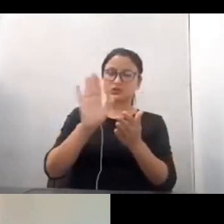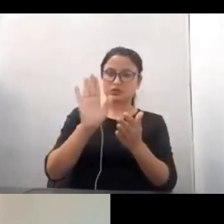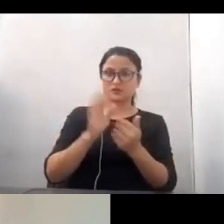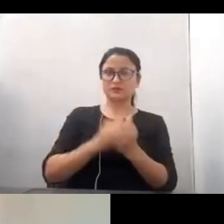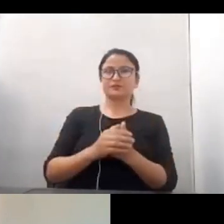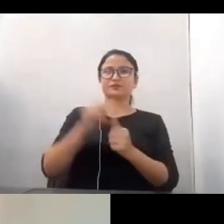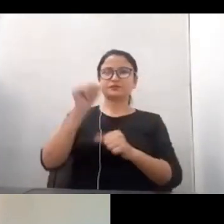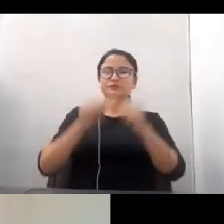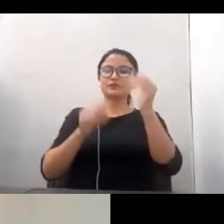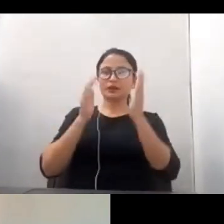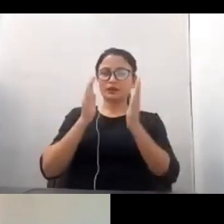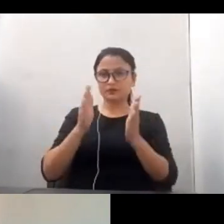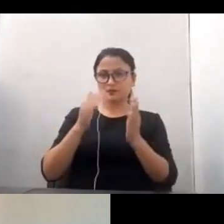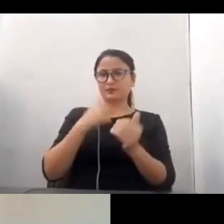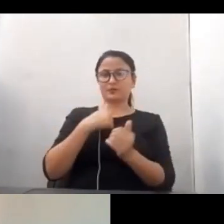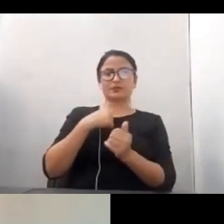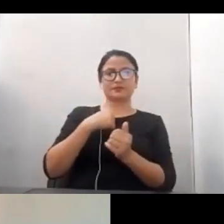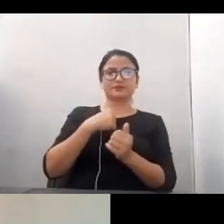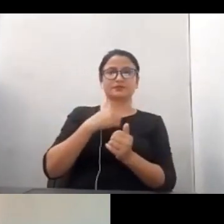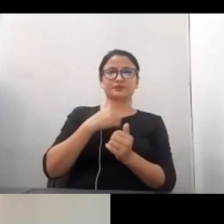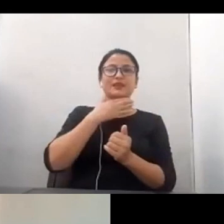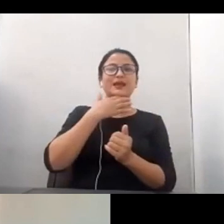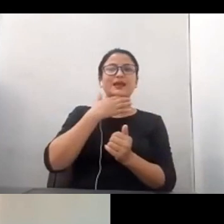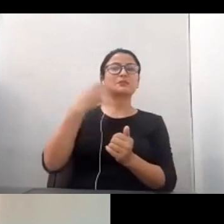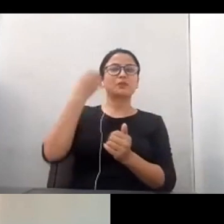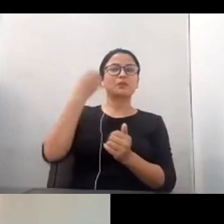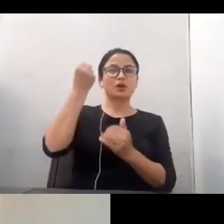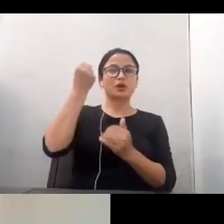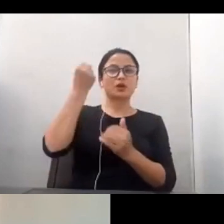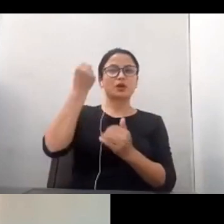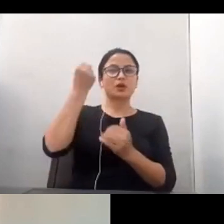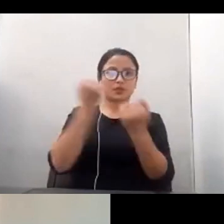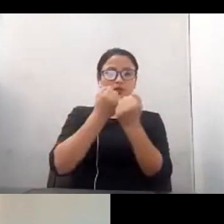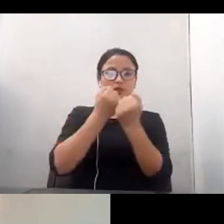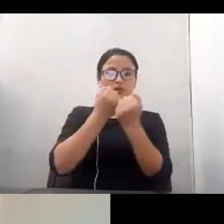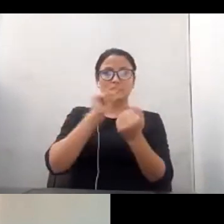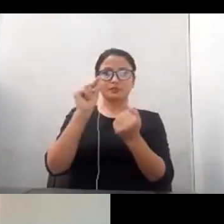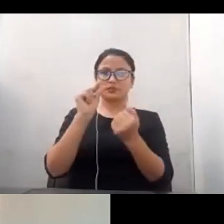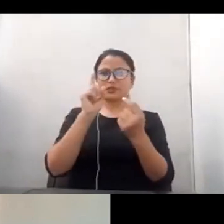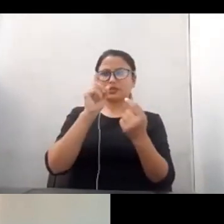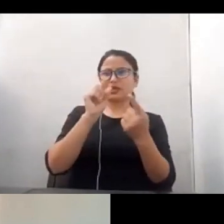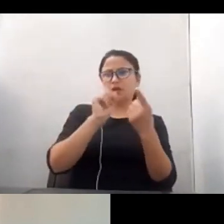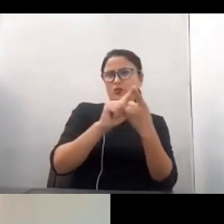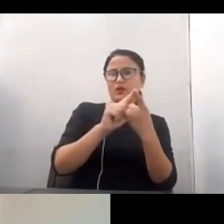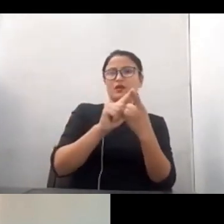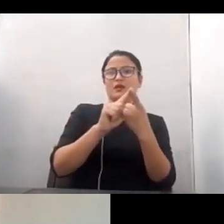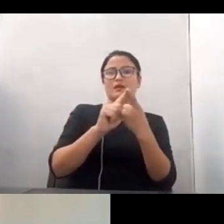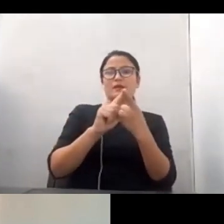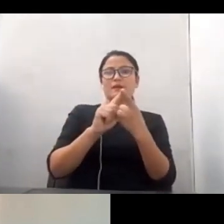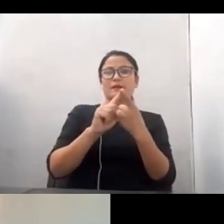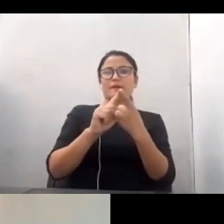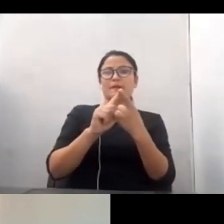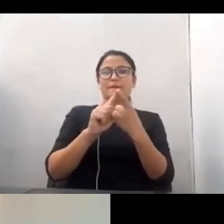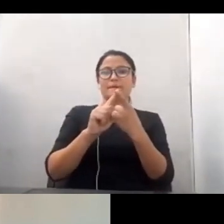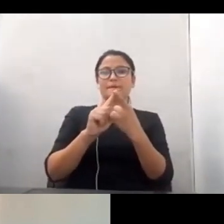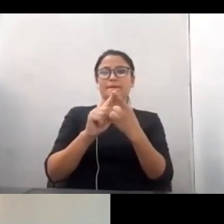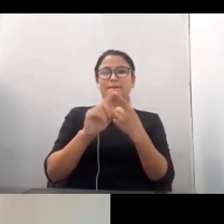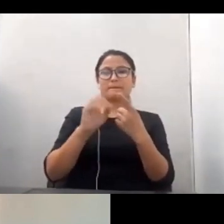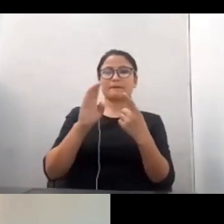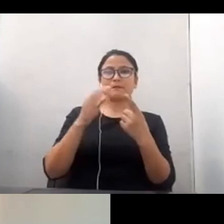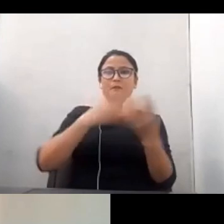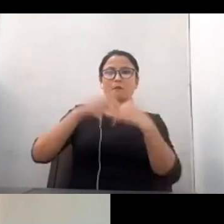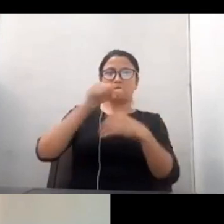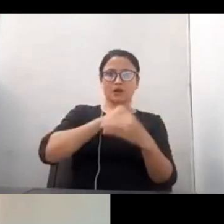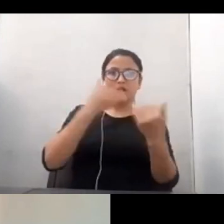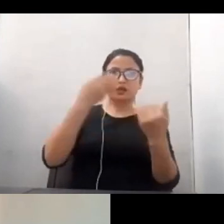रह्यो आत्महत्या गर्ने सवाल एउटा होला र बलात्कृत नानीहरू बलात्कृत हुने अनि त्यस पछाडि चाहिँ उहाँहरूलाई